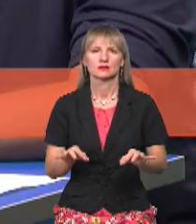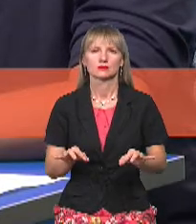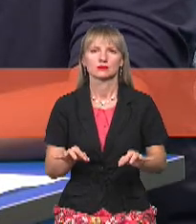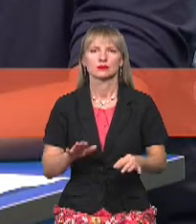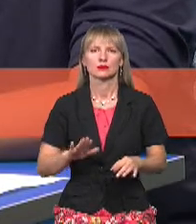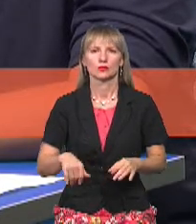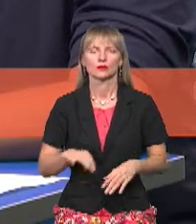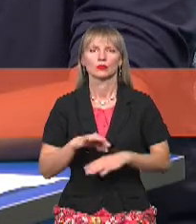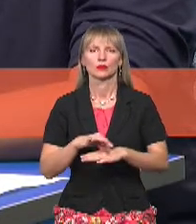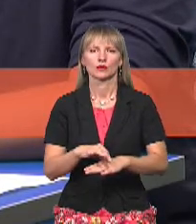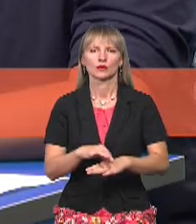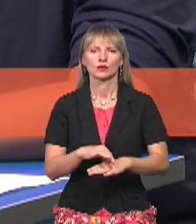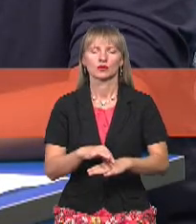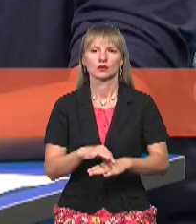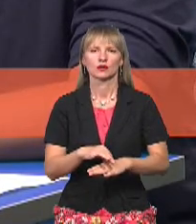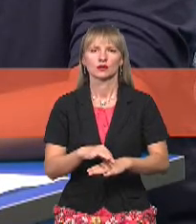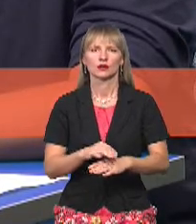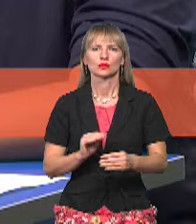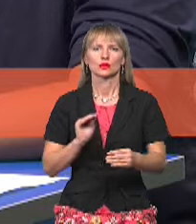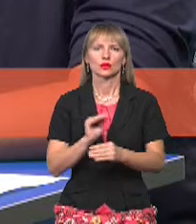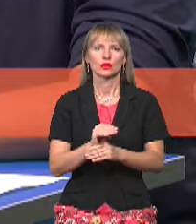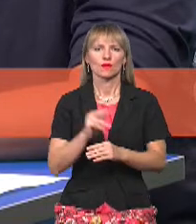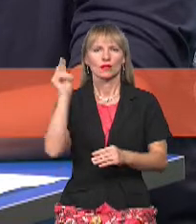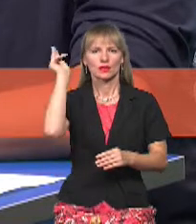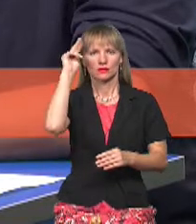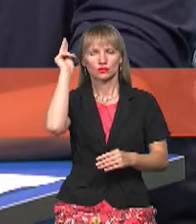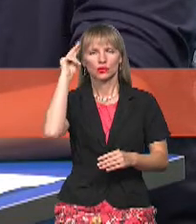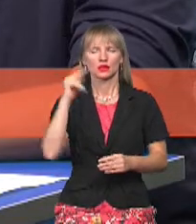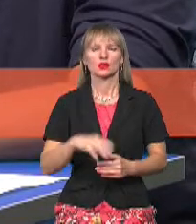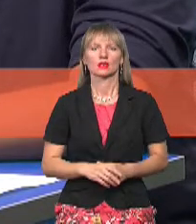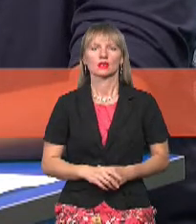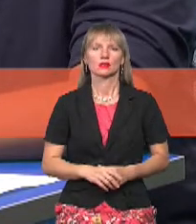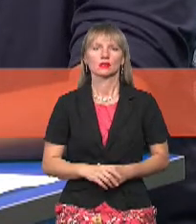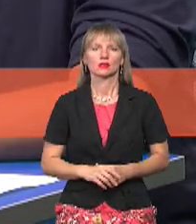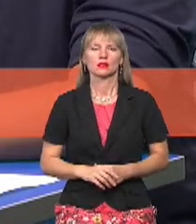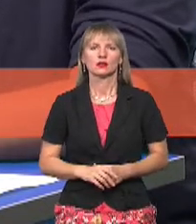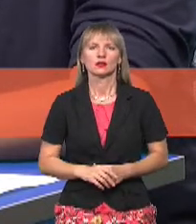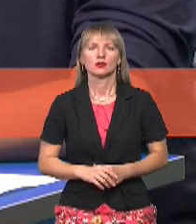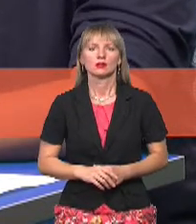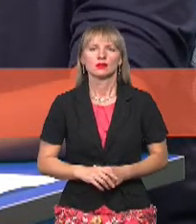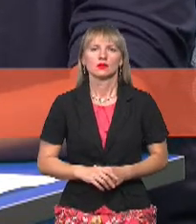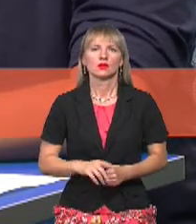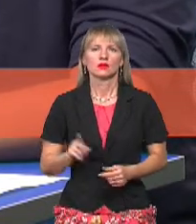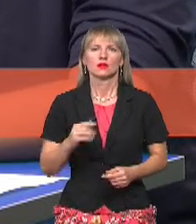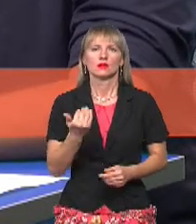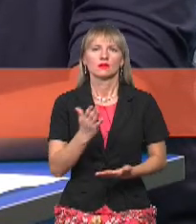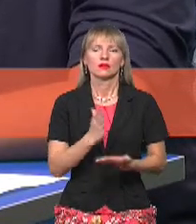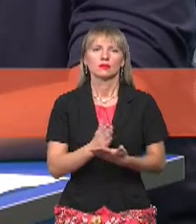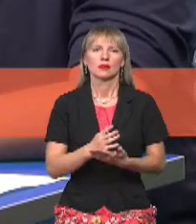потім він пройде додаткове навчання. Що ви маєте на увазі під словом